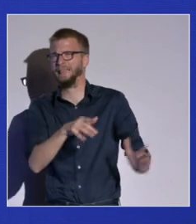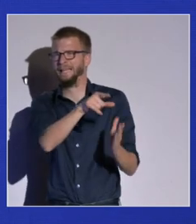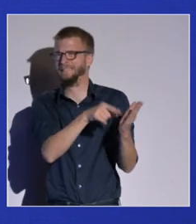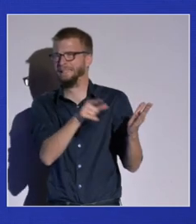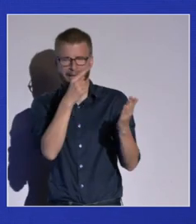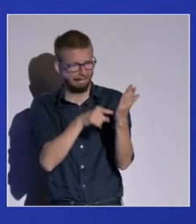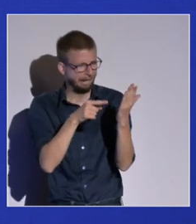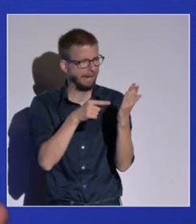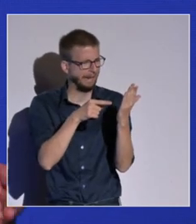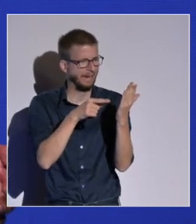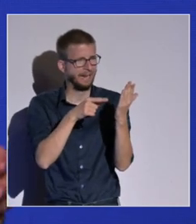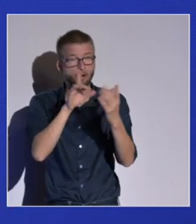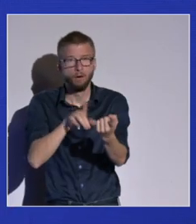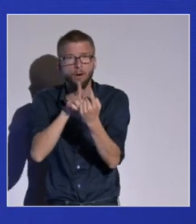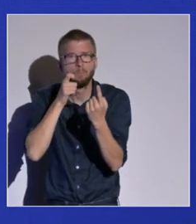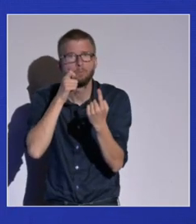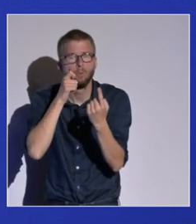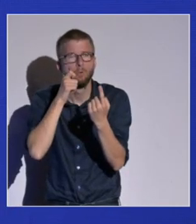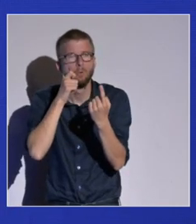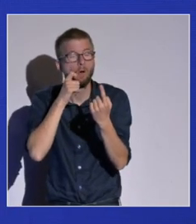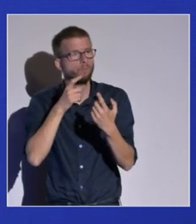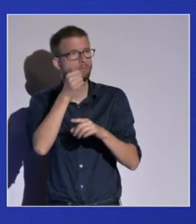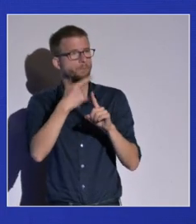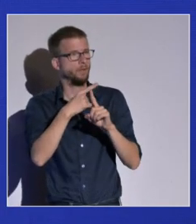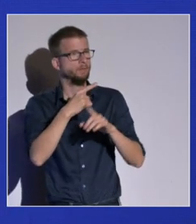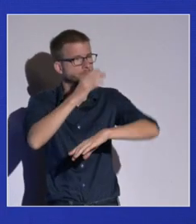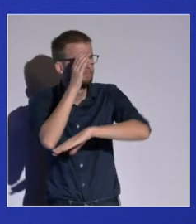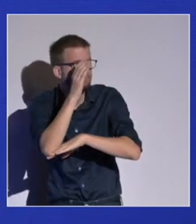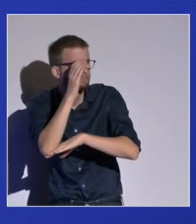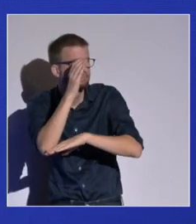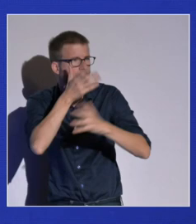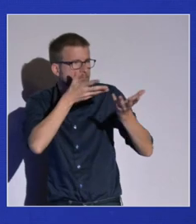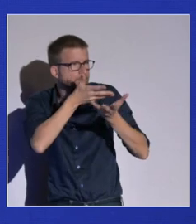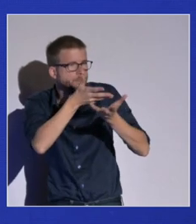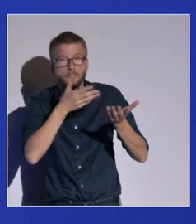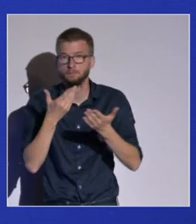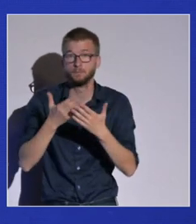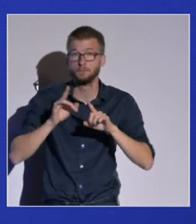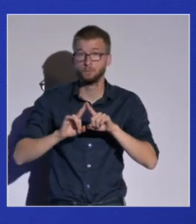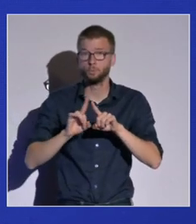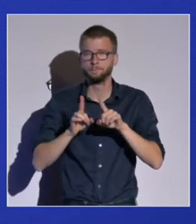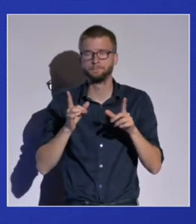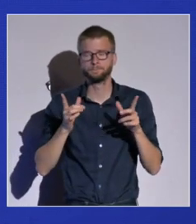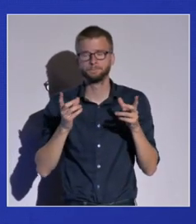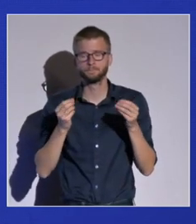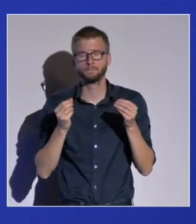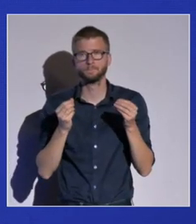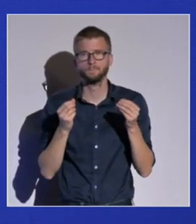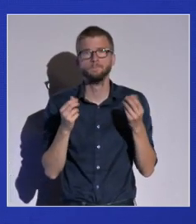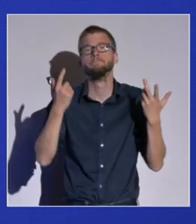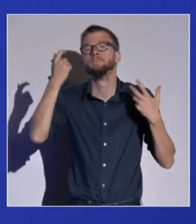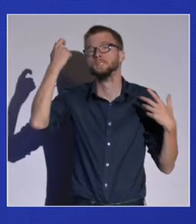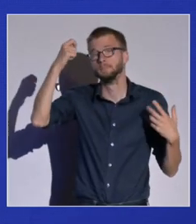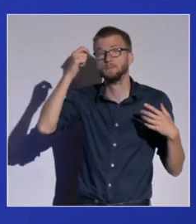présence, et ils se sont écoutés. Et ça a été quelque chose. Alors, comme le président